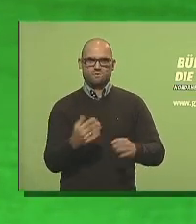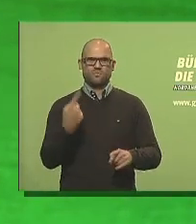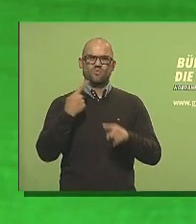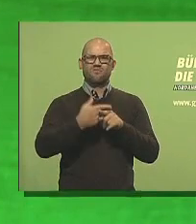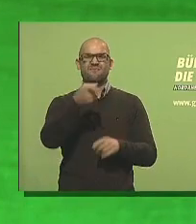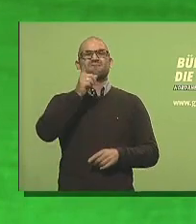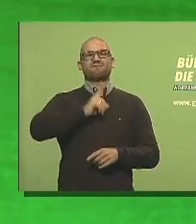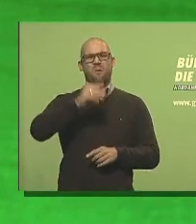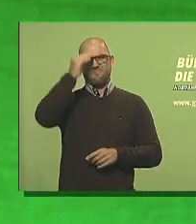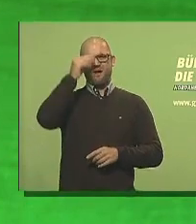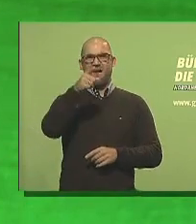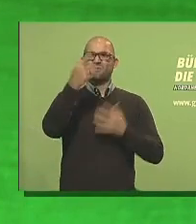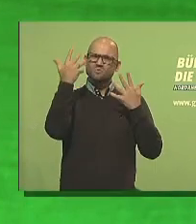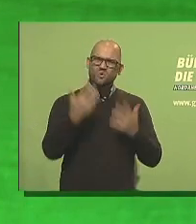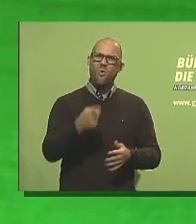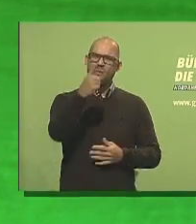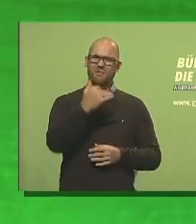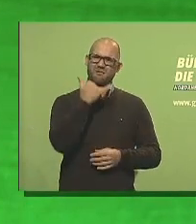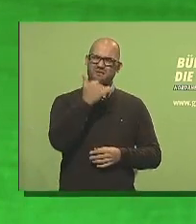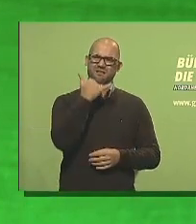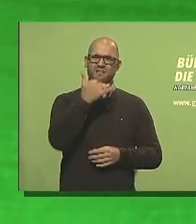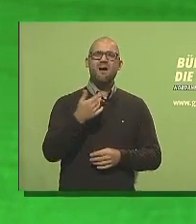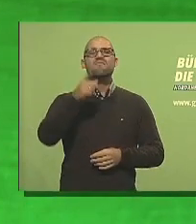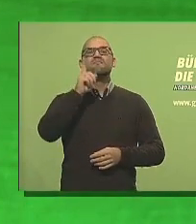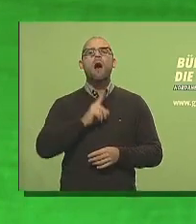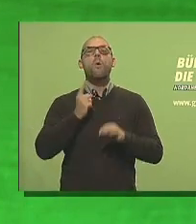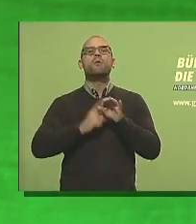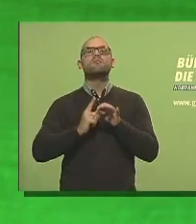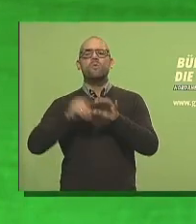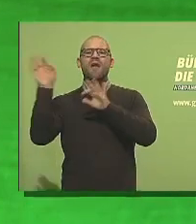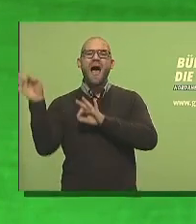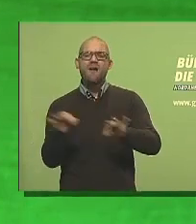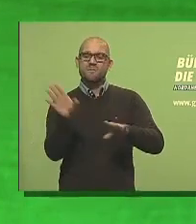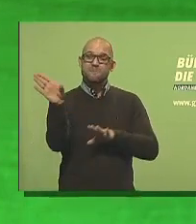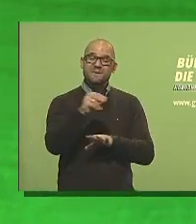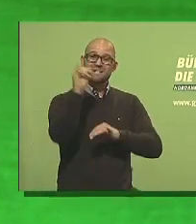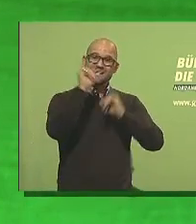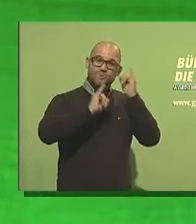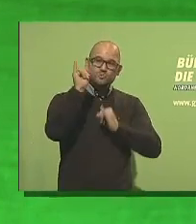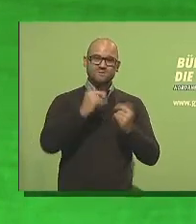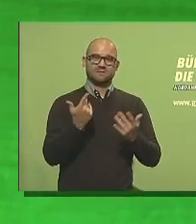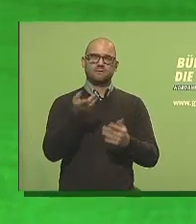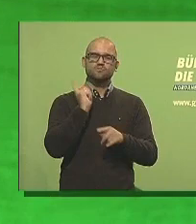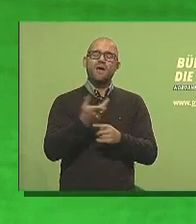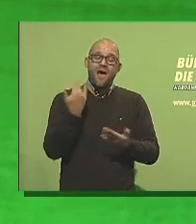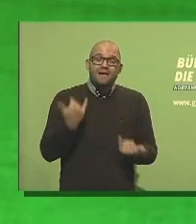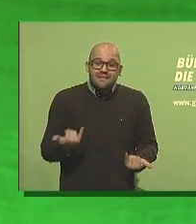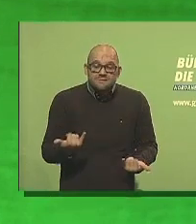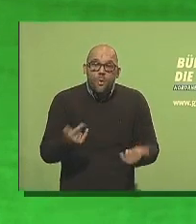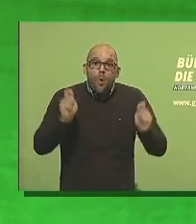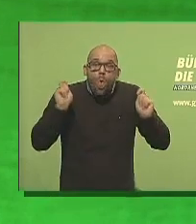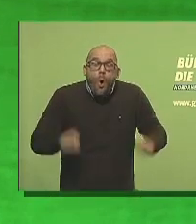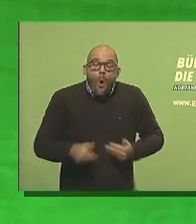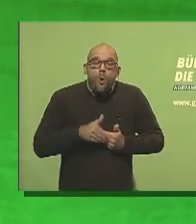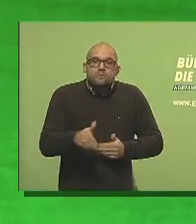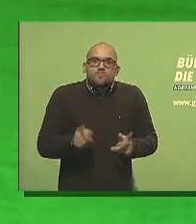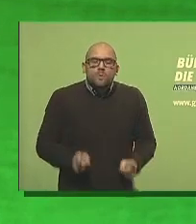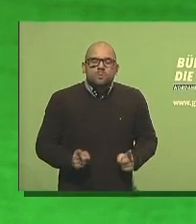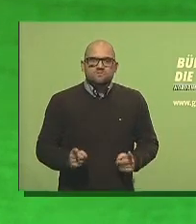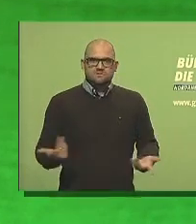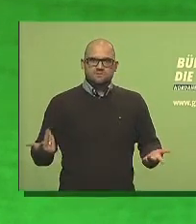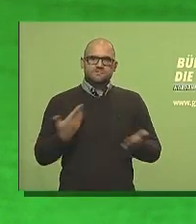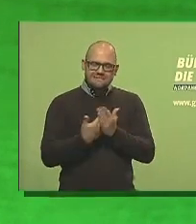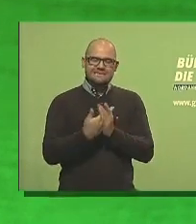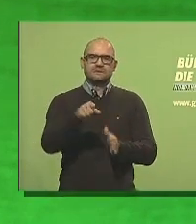dazu sagen. Frauenquote einführen mit der Industrie und endlich durchsetzen. Darum geht es in diesem Land, liebe Freundinnen und Freunde.